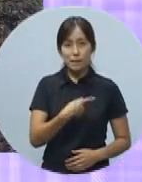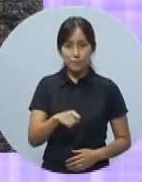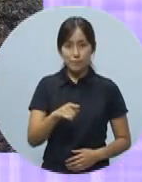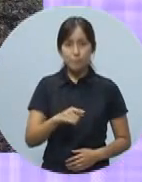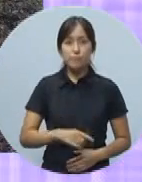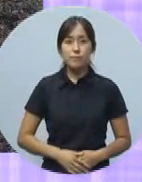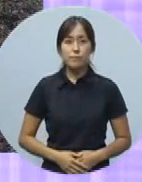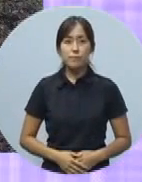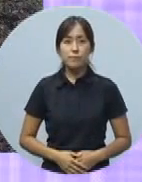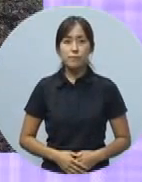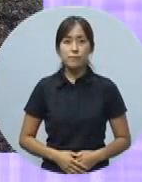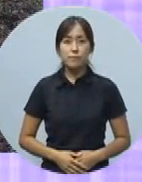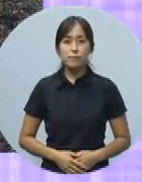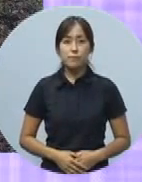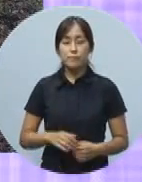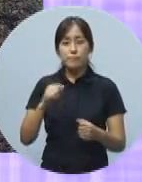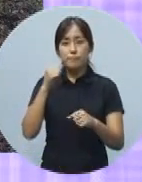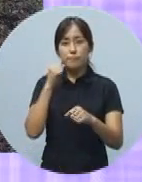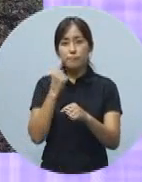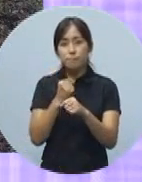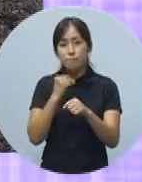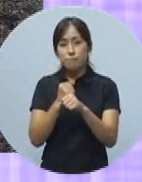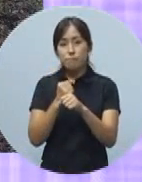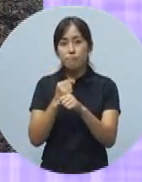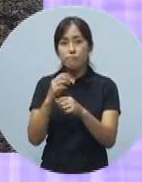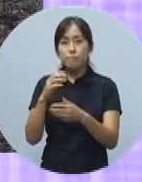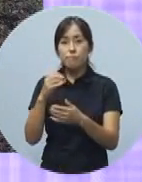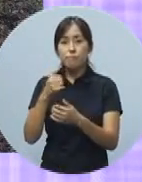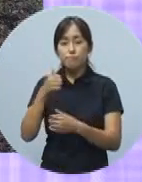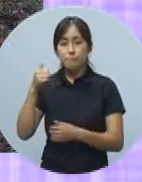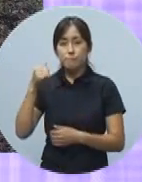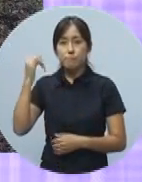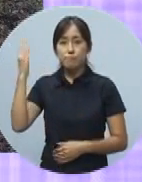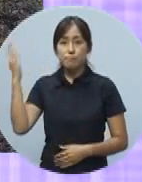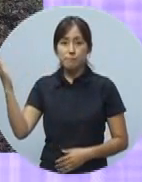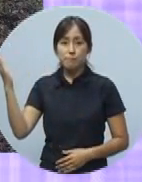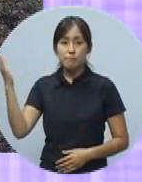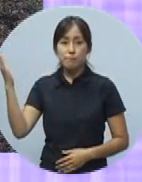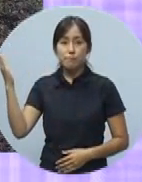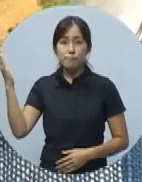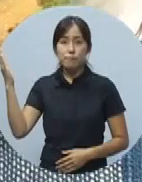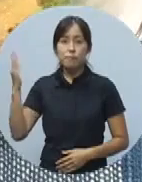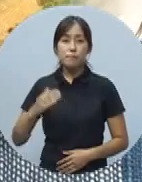はい、 生産者は亀戸の加藤孝子さんです。